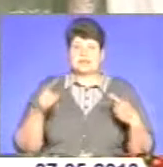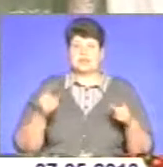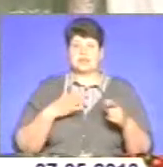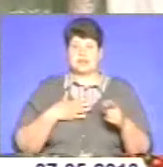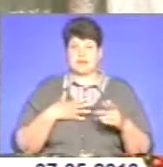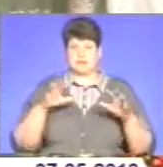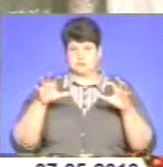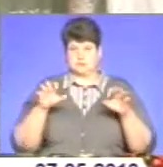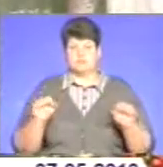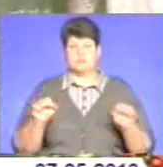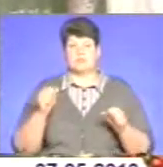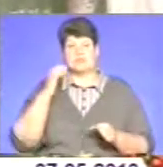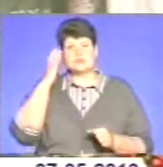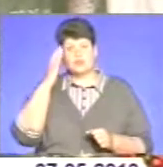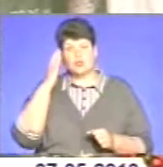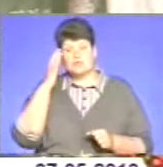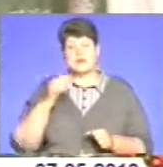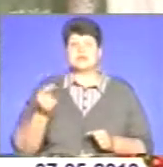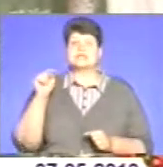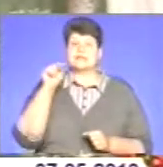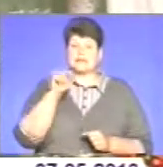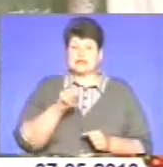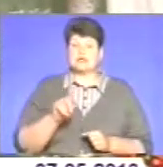можновладців задумається над тим, чи